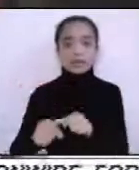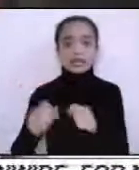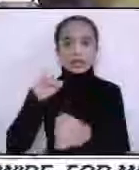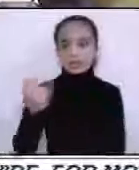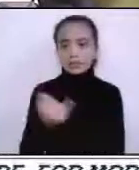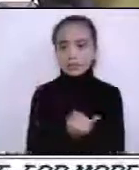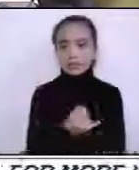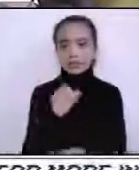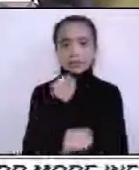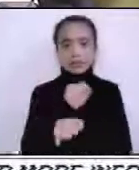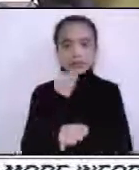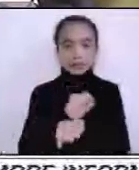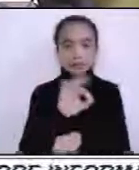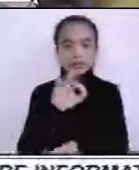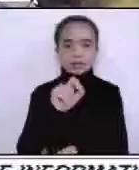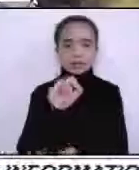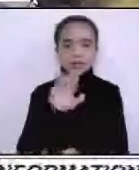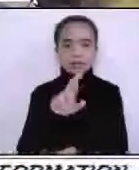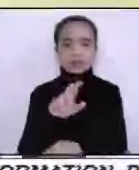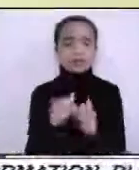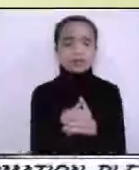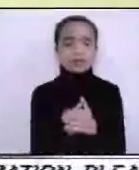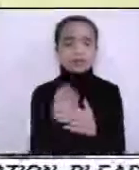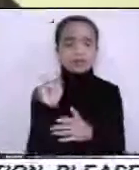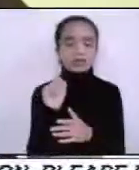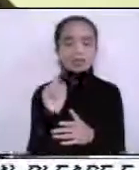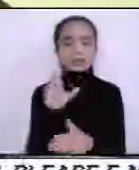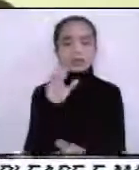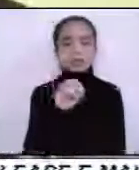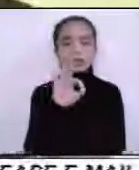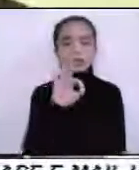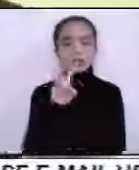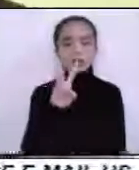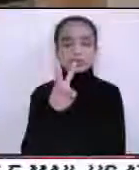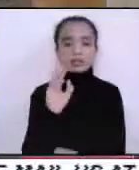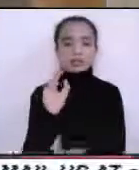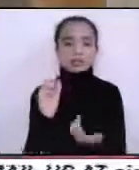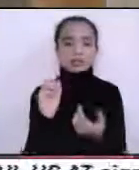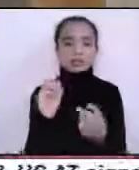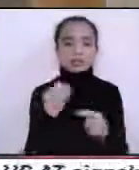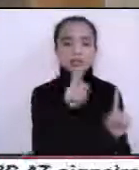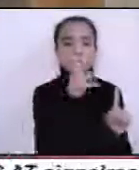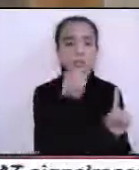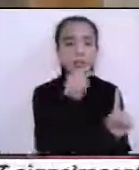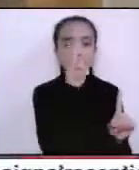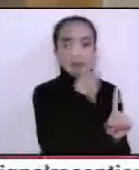job fair na mamamagitan sa mga overseas employers at mga aplikante.